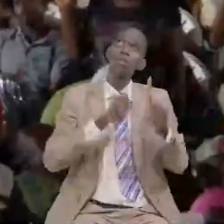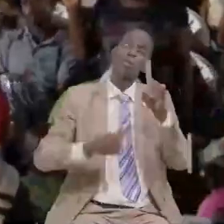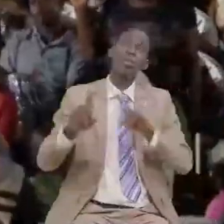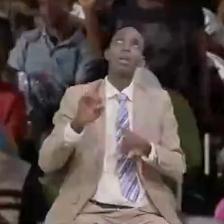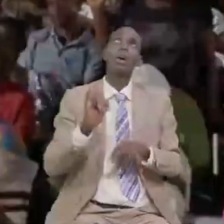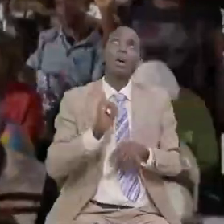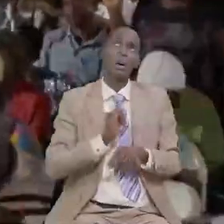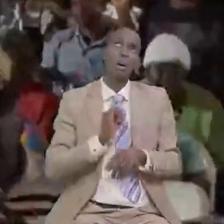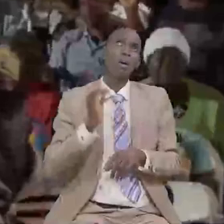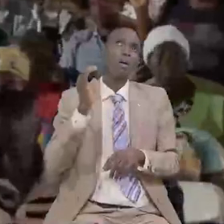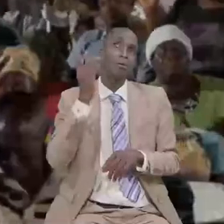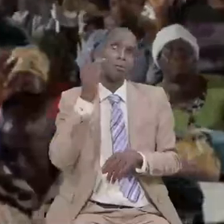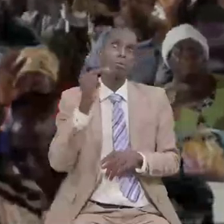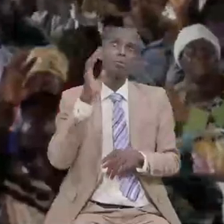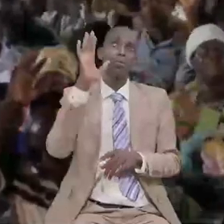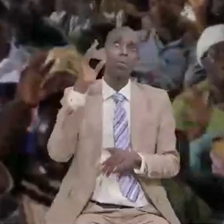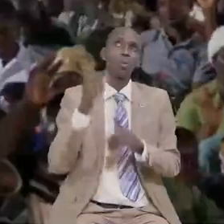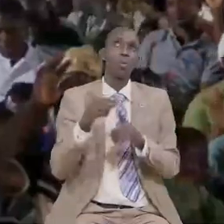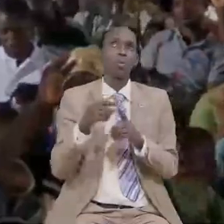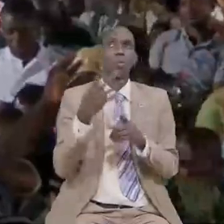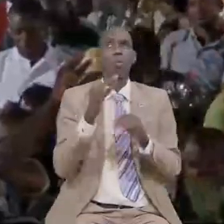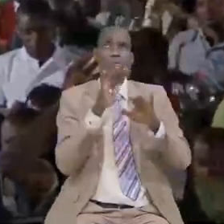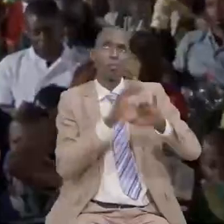J'ai entendu ta parole de miséricorde.